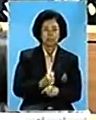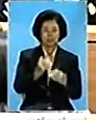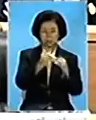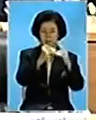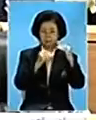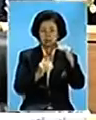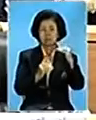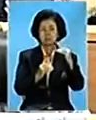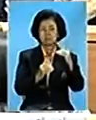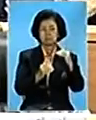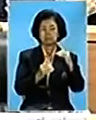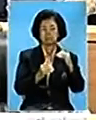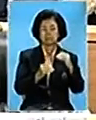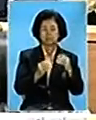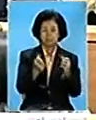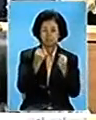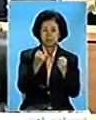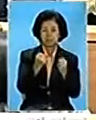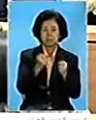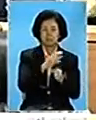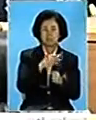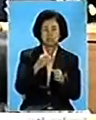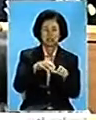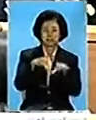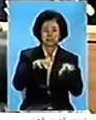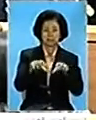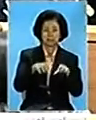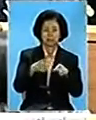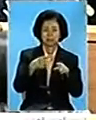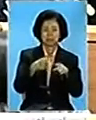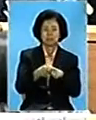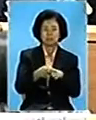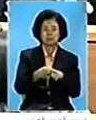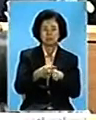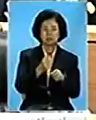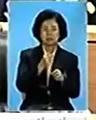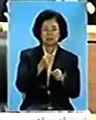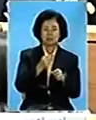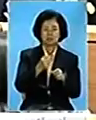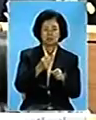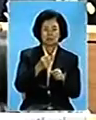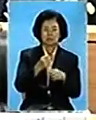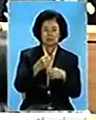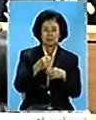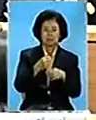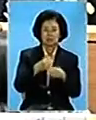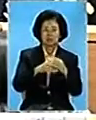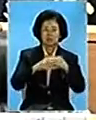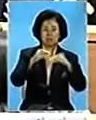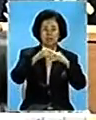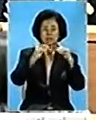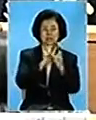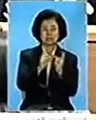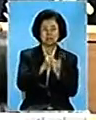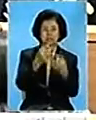ปครับก็คือความมั่นคงและการจัดการความขัดแย้งและสร้างสังคมสมานฉันท์18โครง